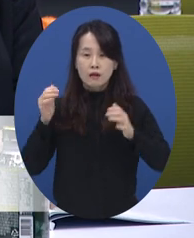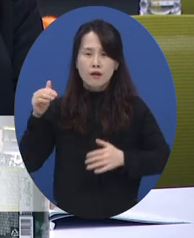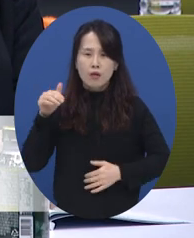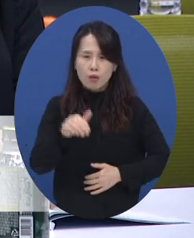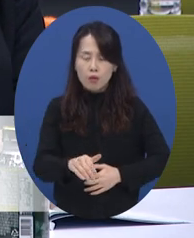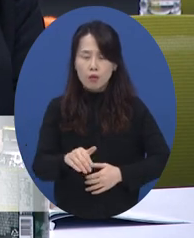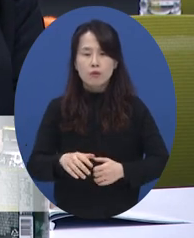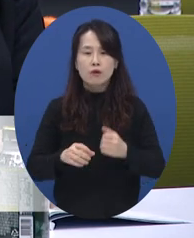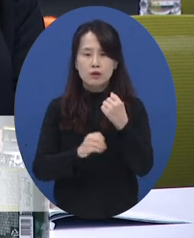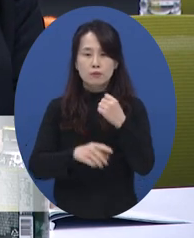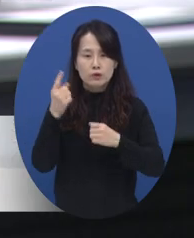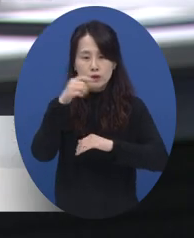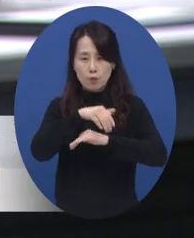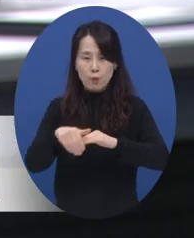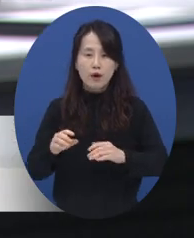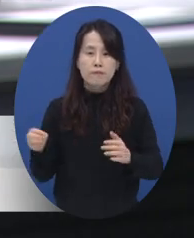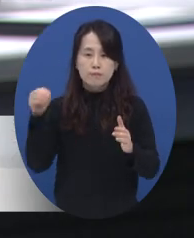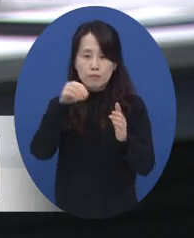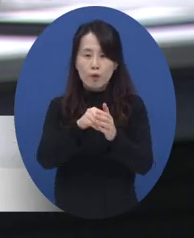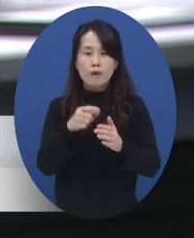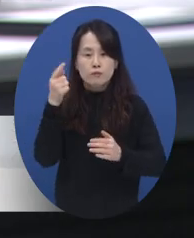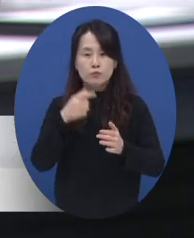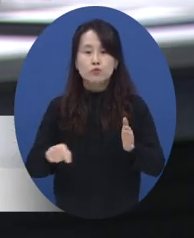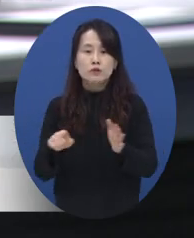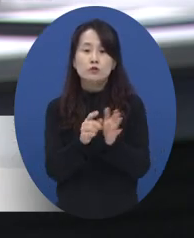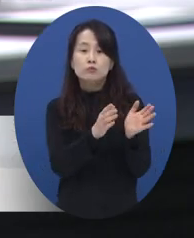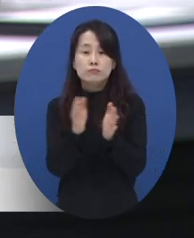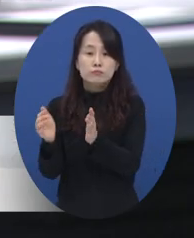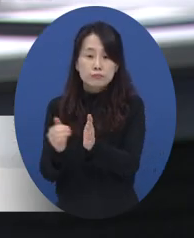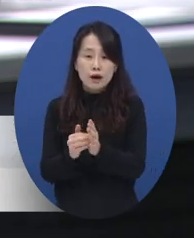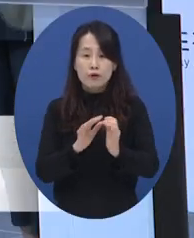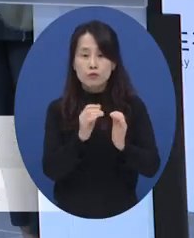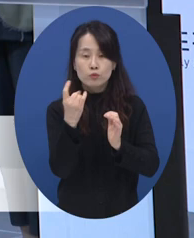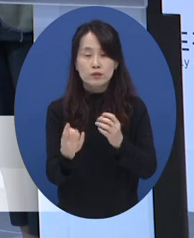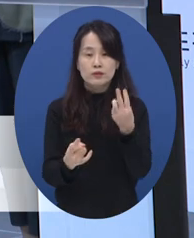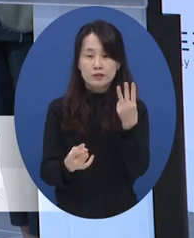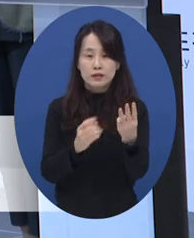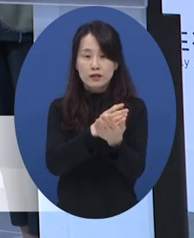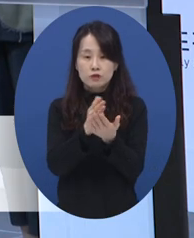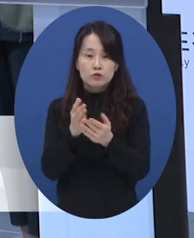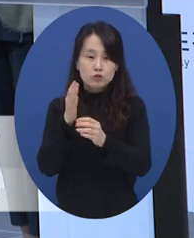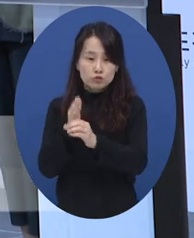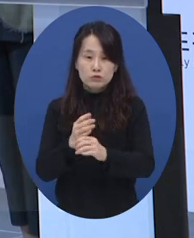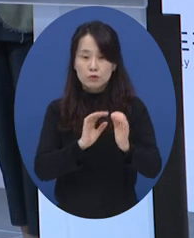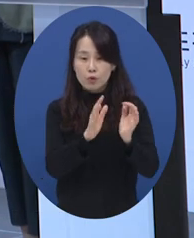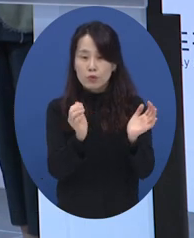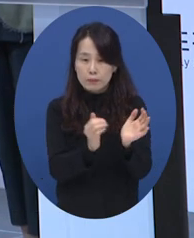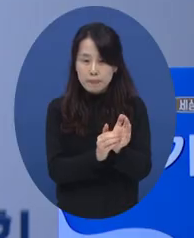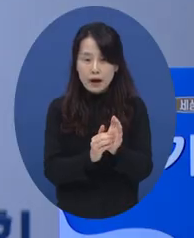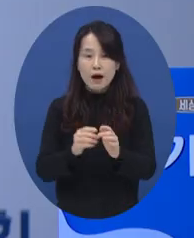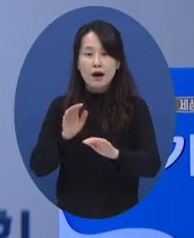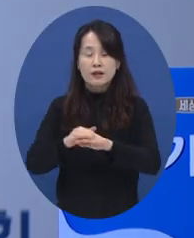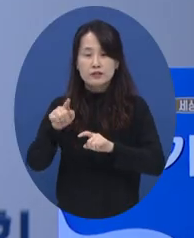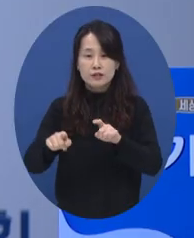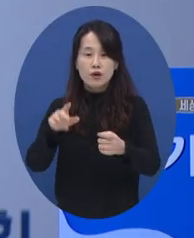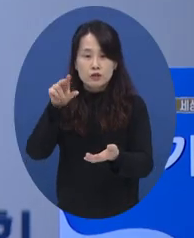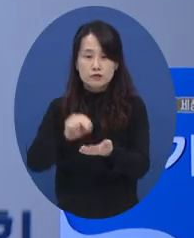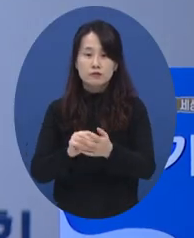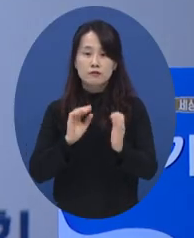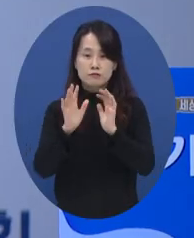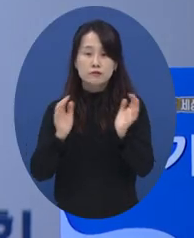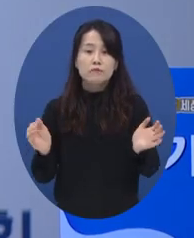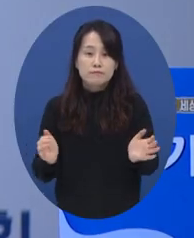4차 서 출산 고령사회 기본계획 에 반영하기 위해 마련됐습니다 토론에는 3가지 주제를 중심으로 얘기를 나눈 뒤